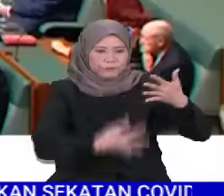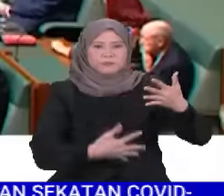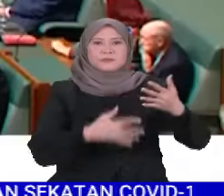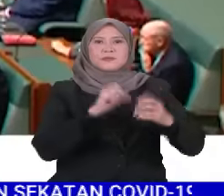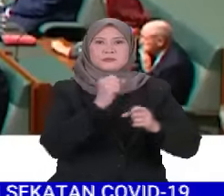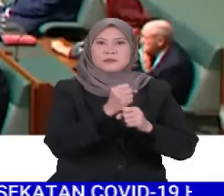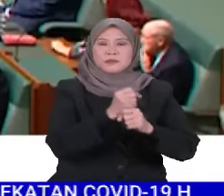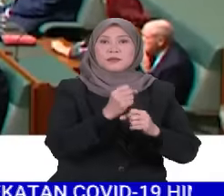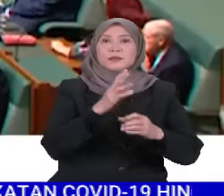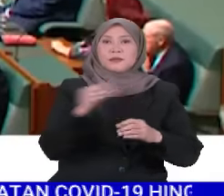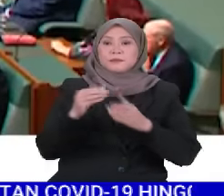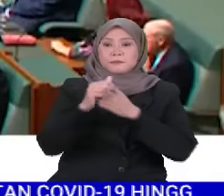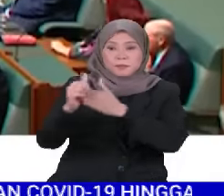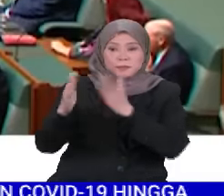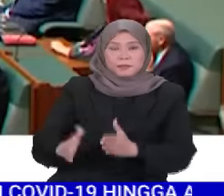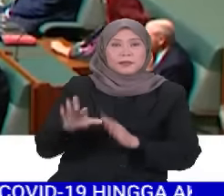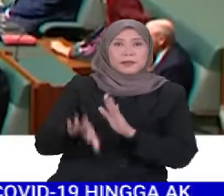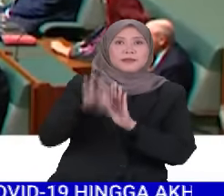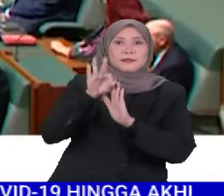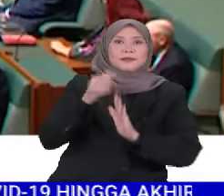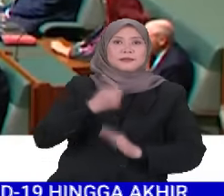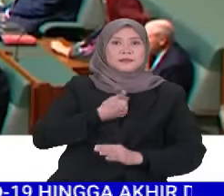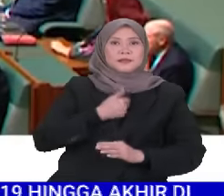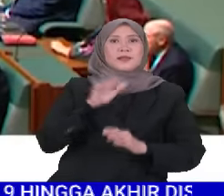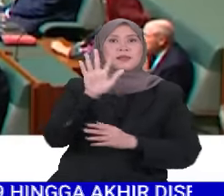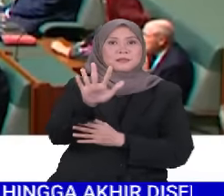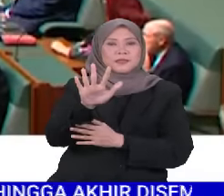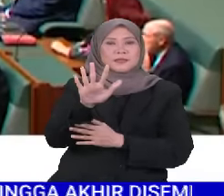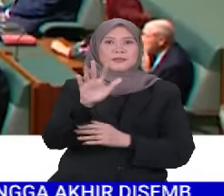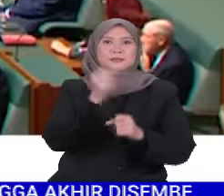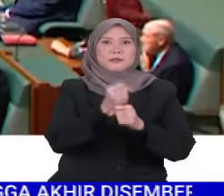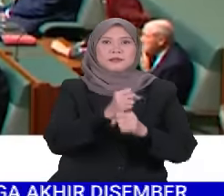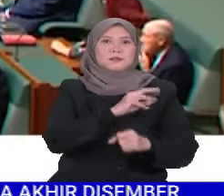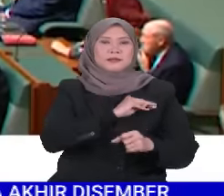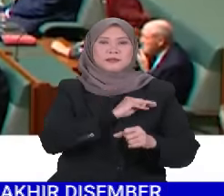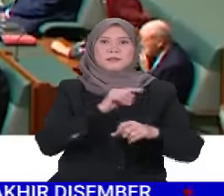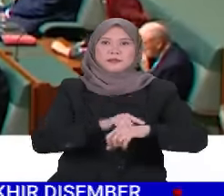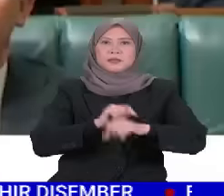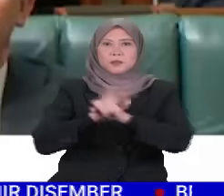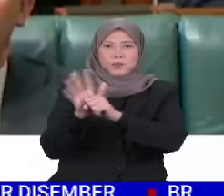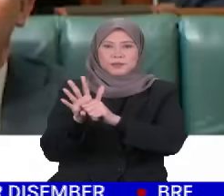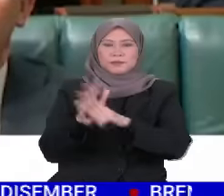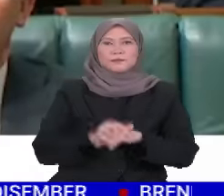mendapati pemimpin itu berlatih dirinya kelima jawatan kabinet ketiga